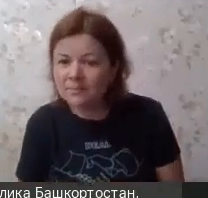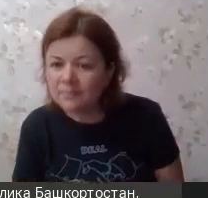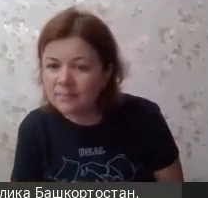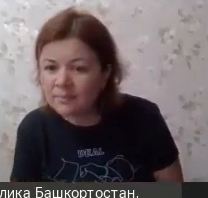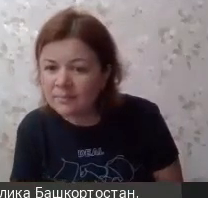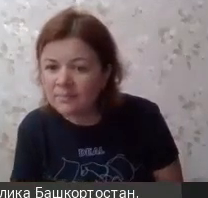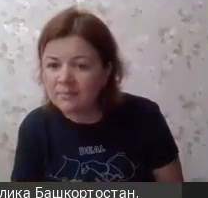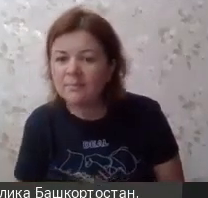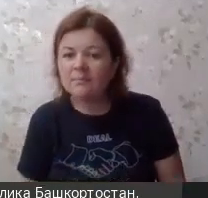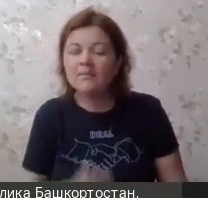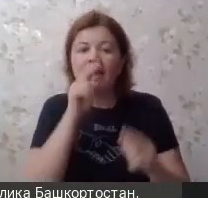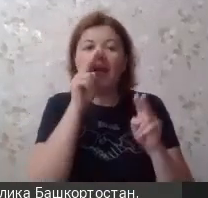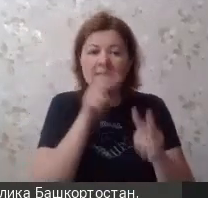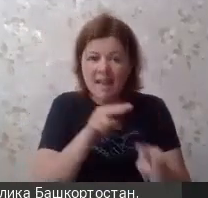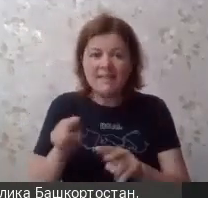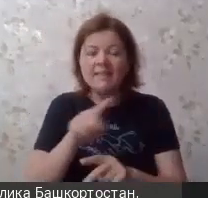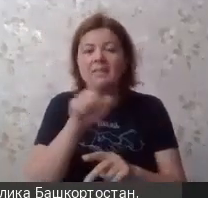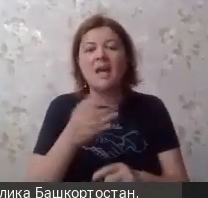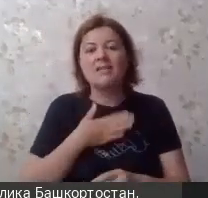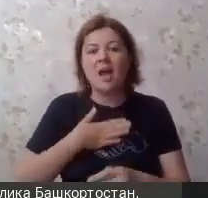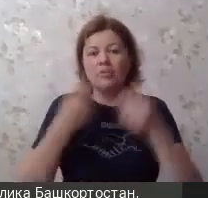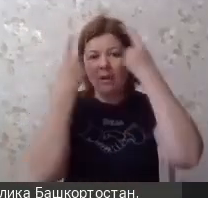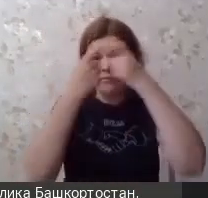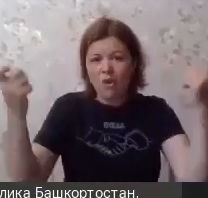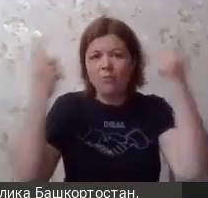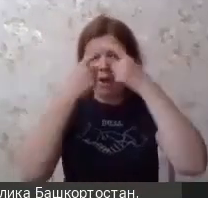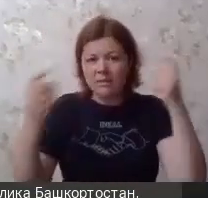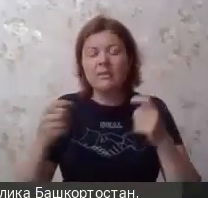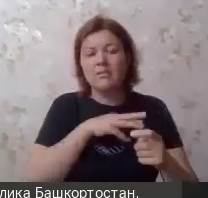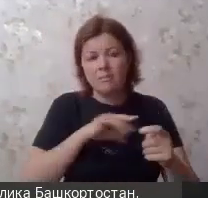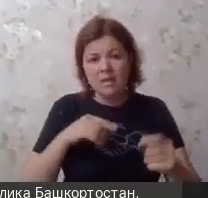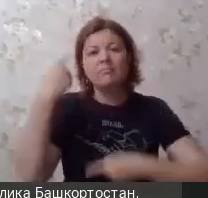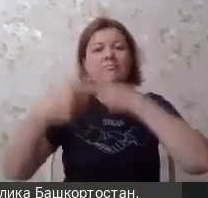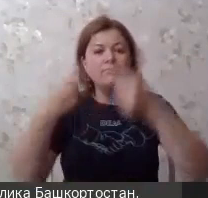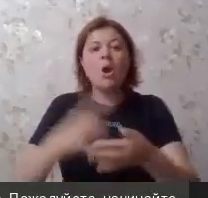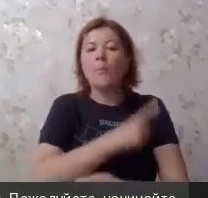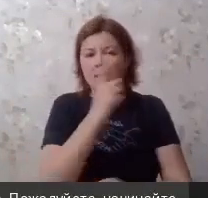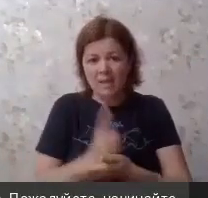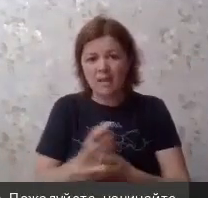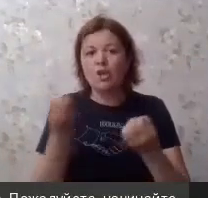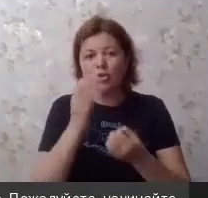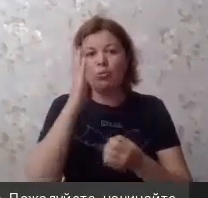Следите за нашими анонсами, мы обязательно будем еще выходить в эфир.